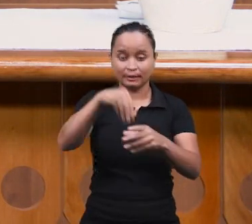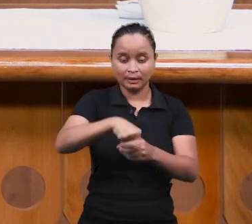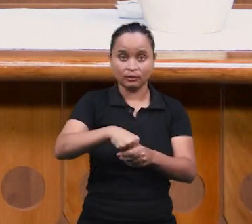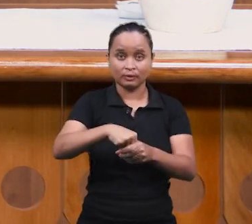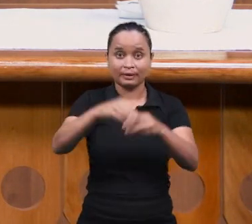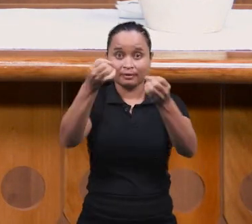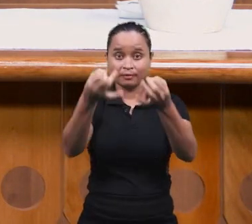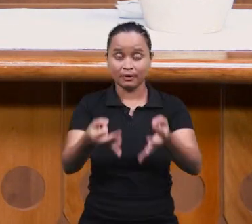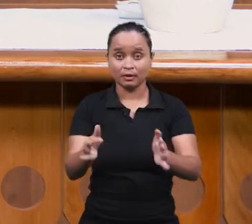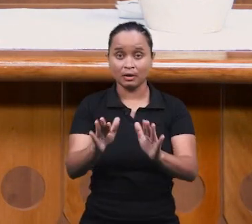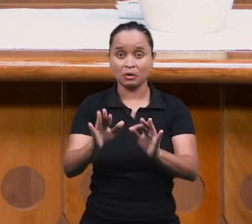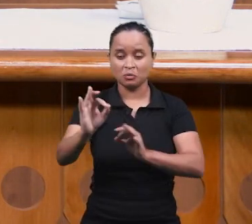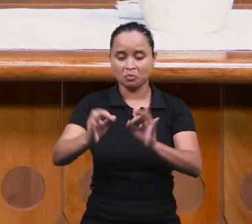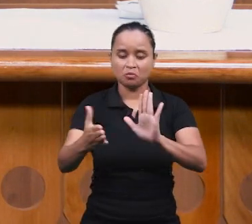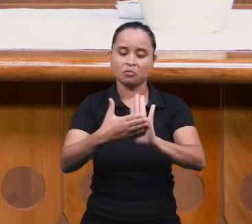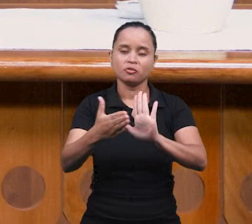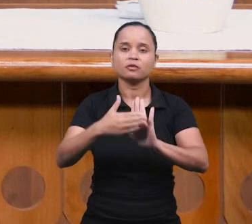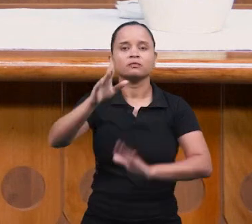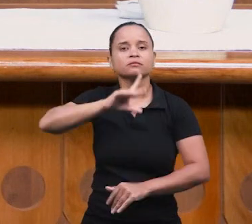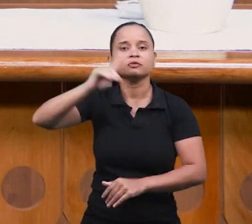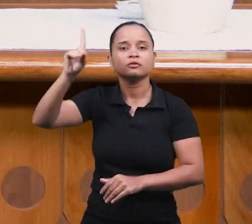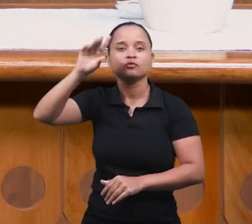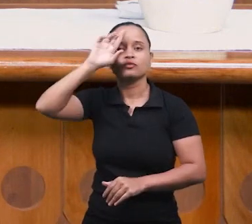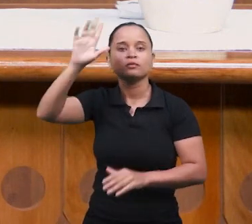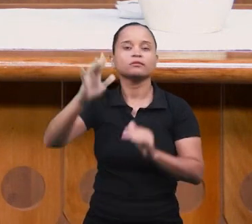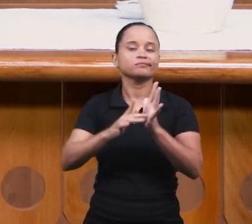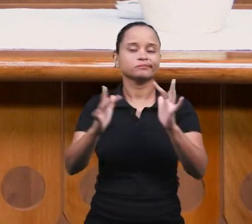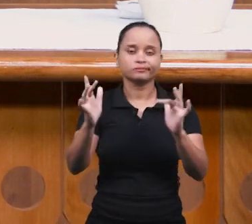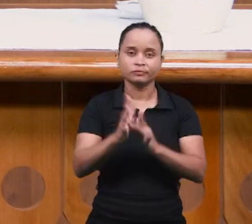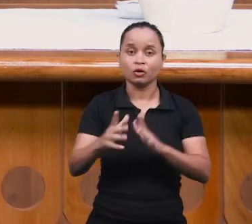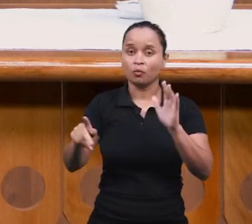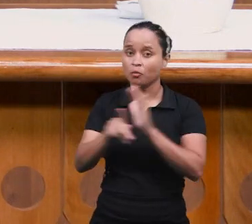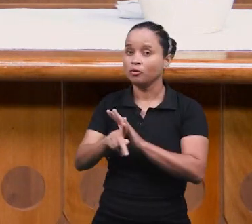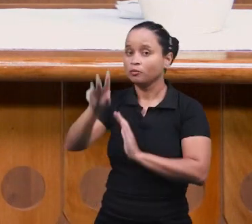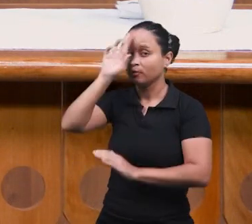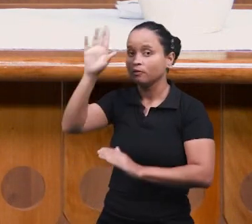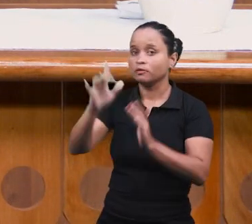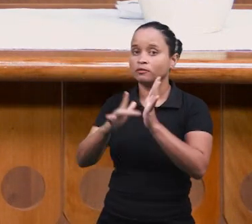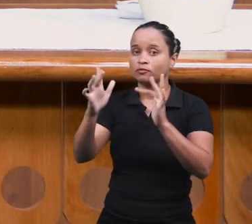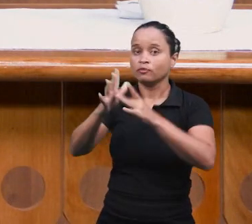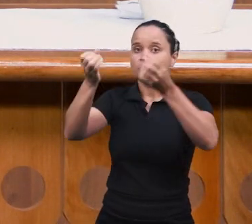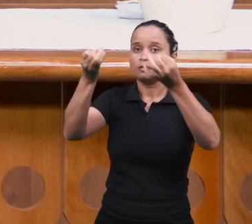à propos du projet de Dieu, à propos du Seigneur Jésus. Et le Seigneur Jésus lui-même a dit